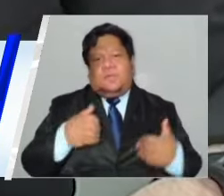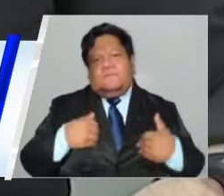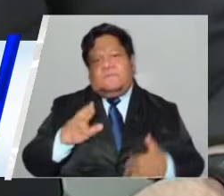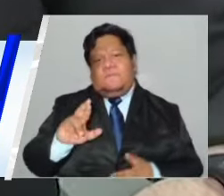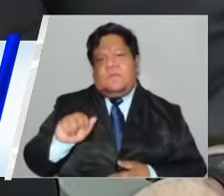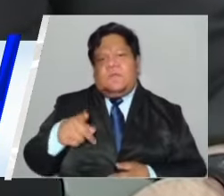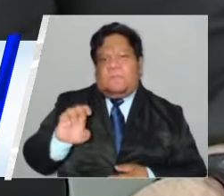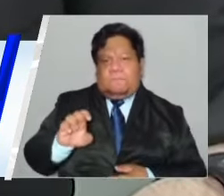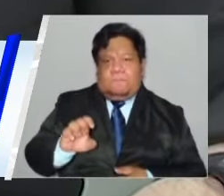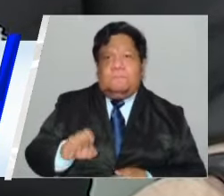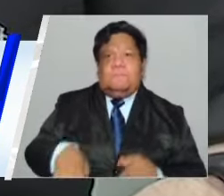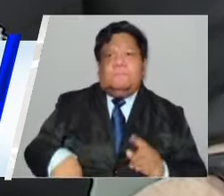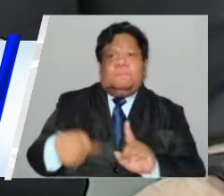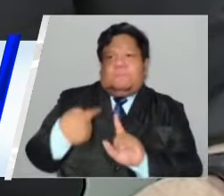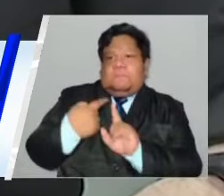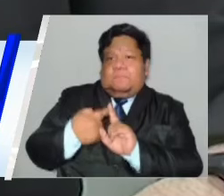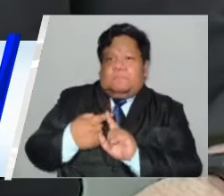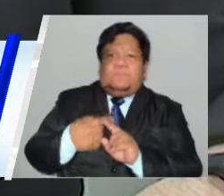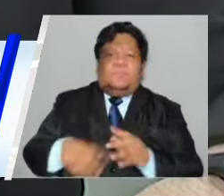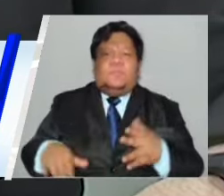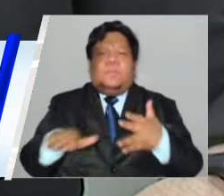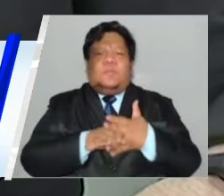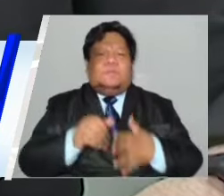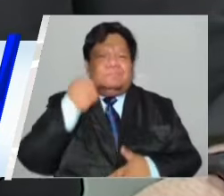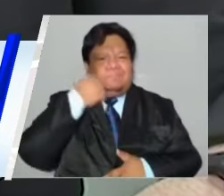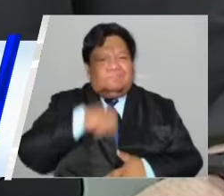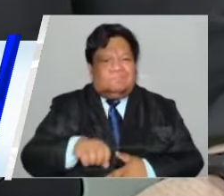din natin ng violation ng 7610.